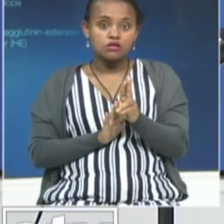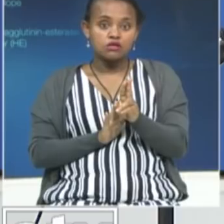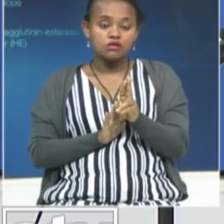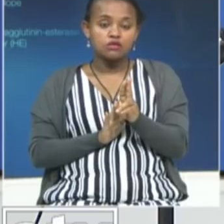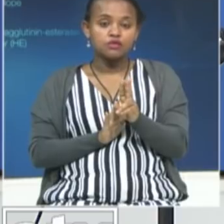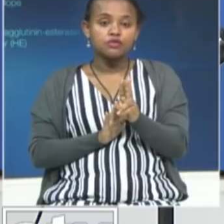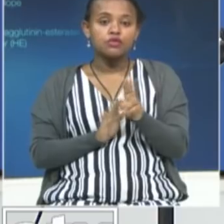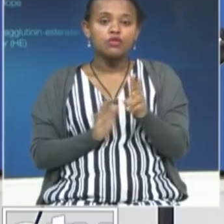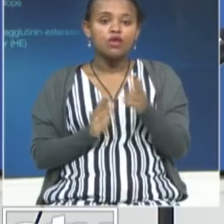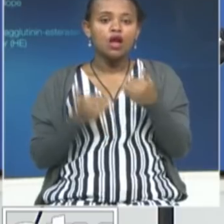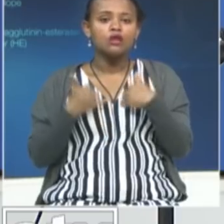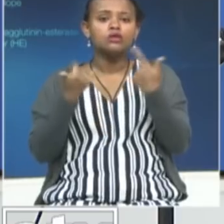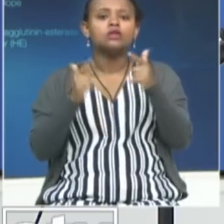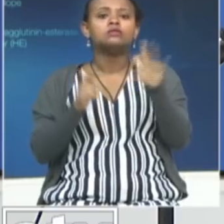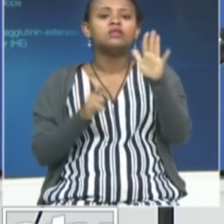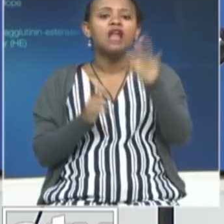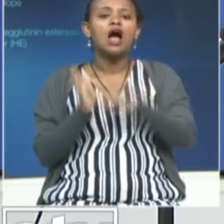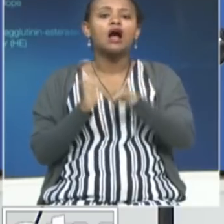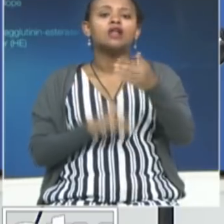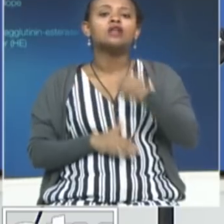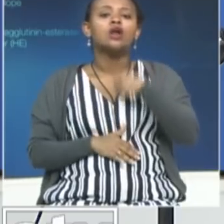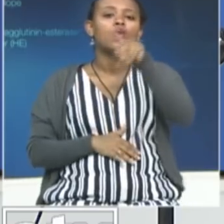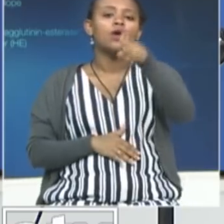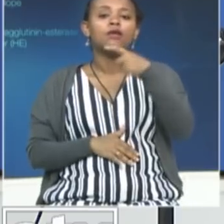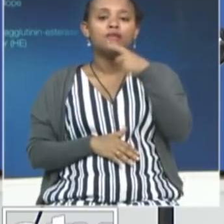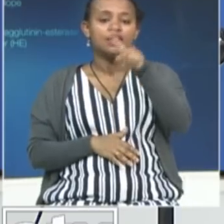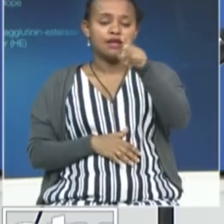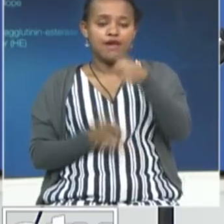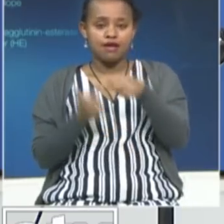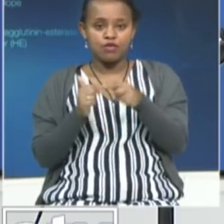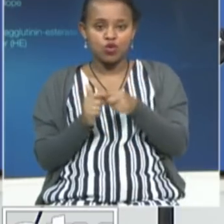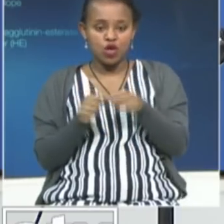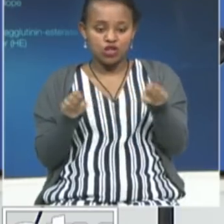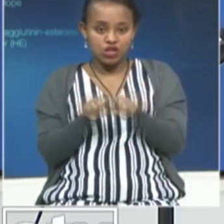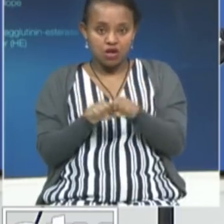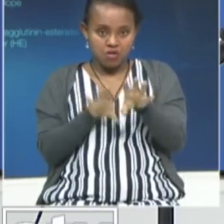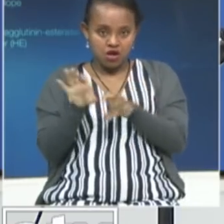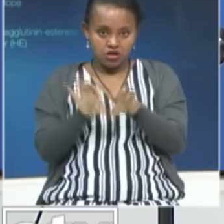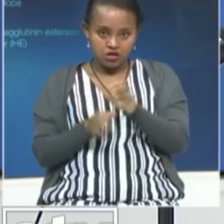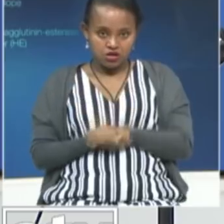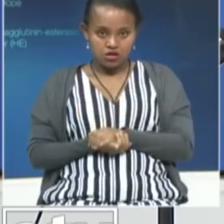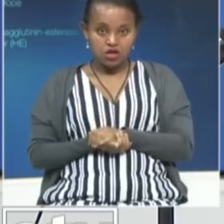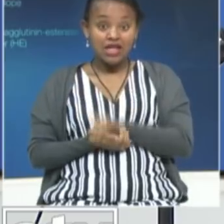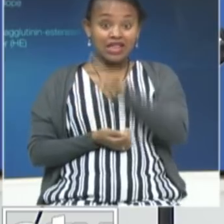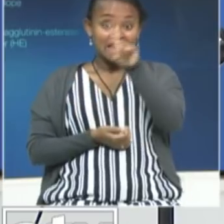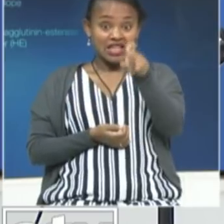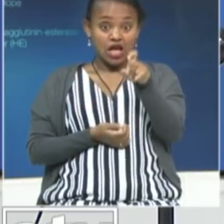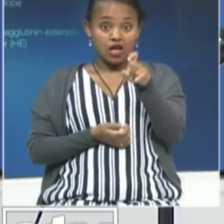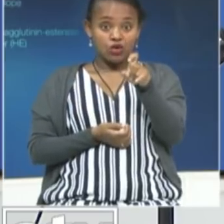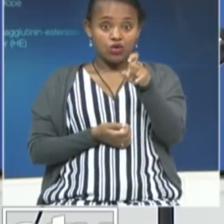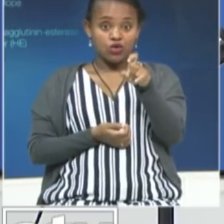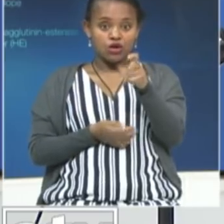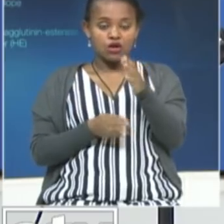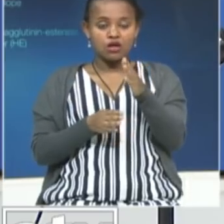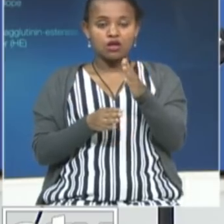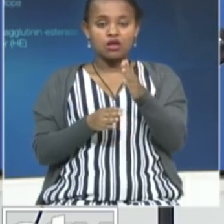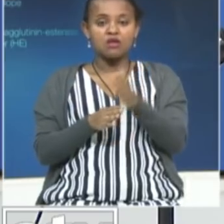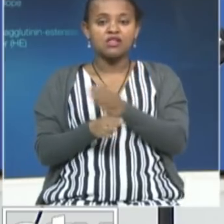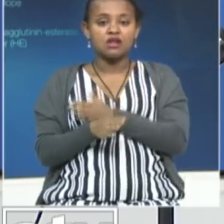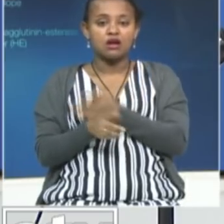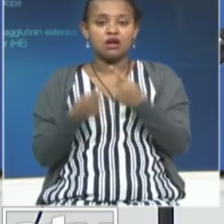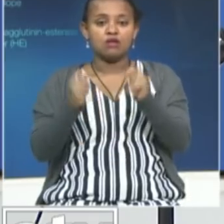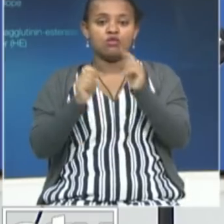ምን ይመስላል? አጋላጭነትም አለው ወይ የሚል ጥያቄ መጥቶልናል። ጥያቄውን ትንሽ ለማስተካከል ሞክሬ ነው። በፌስቡክ የመጣ ጥያቄ